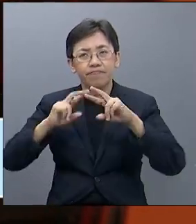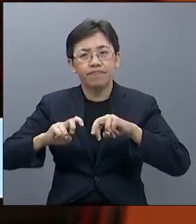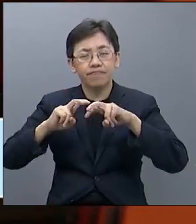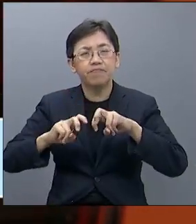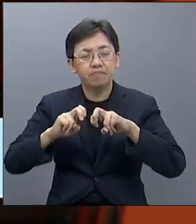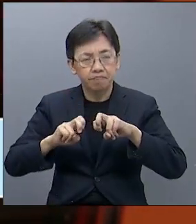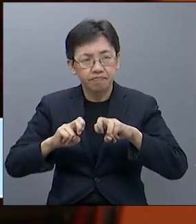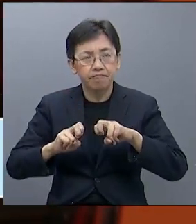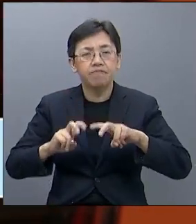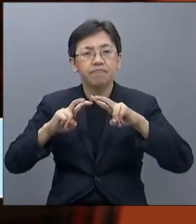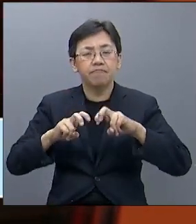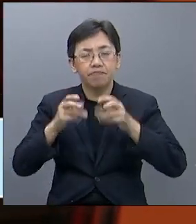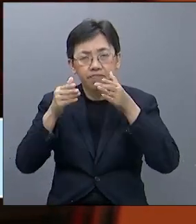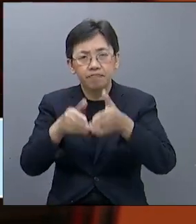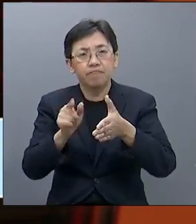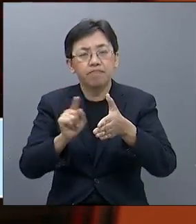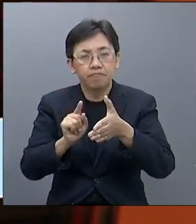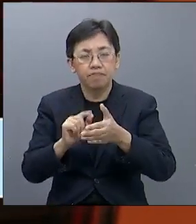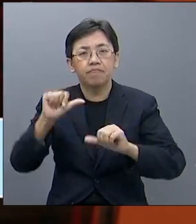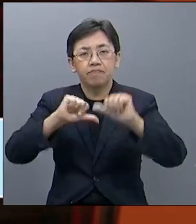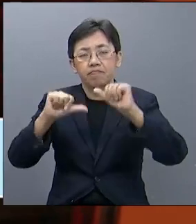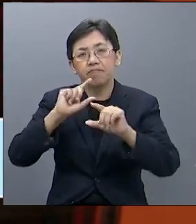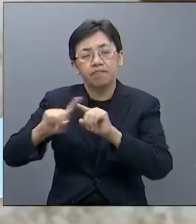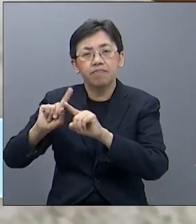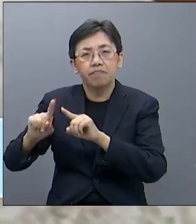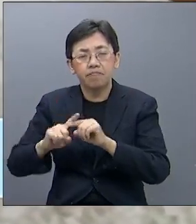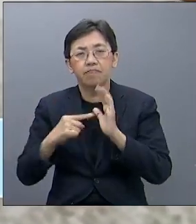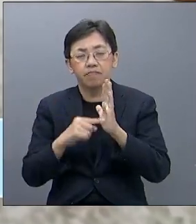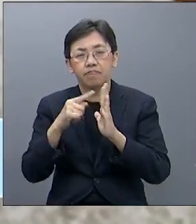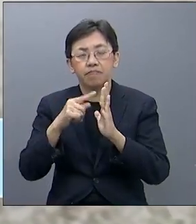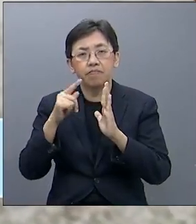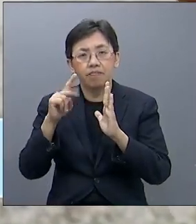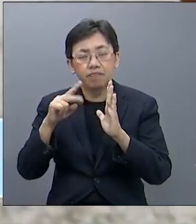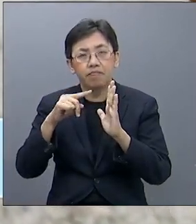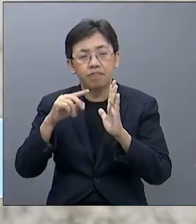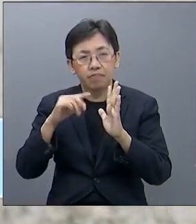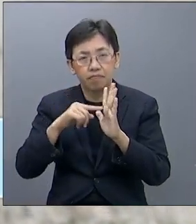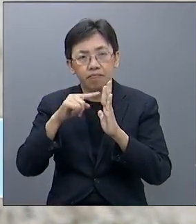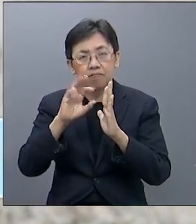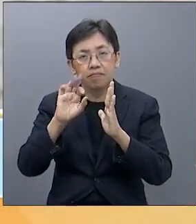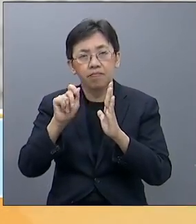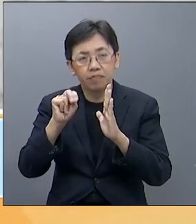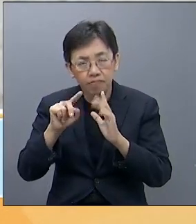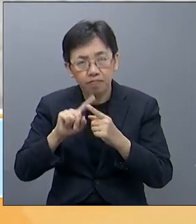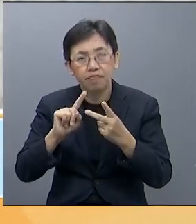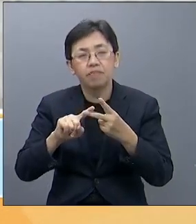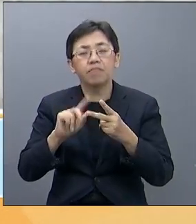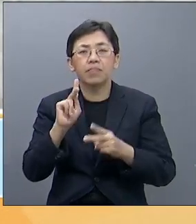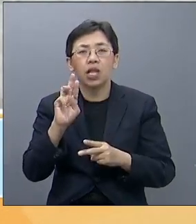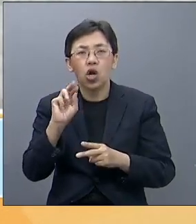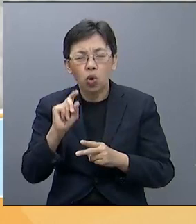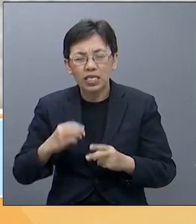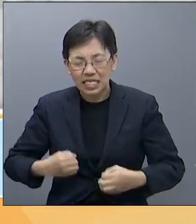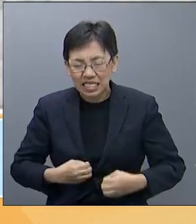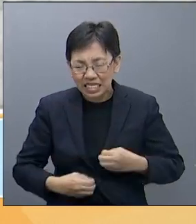ล้วมันก็จะพุ่งตรงไปที่ตัวสารเคมีต่างๆพวกคาเฟอีนพวกเรื่องของตัวคาร์บอเนตนะครับแล้วก็กรดบางชนิดนะ